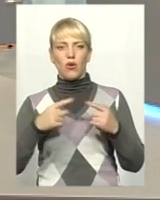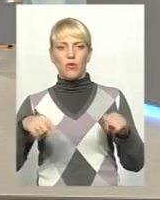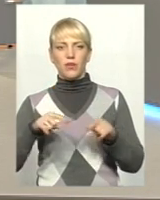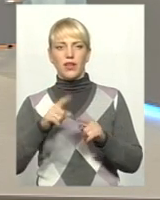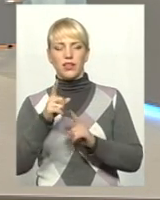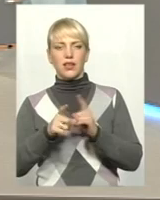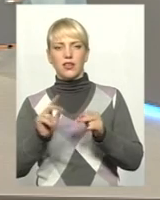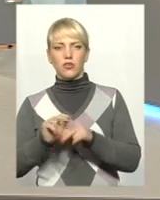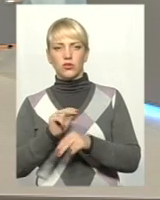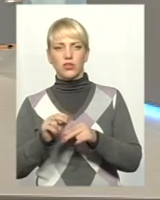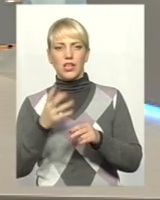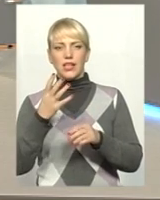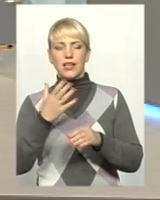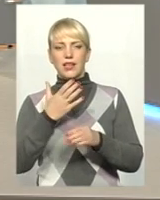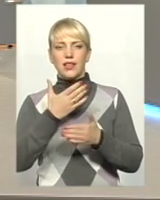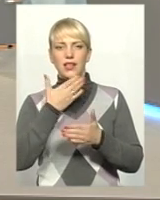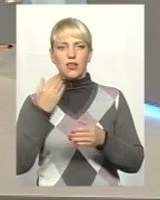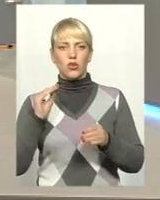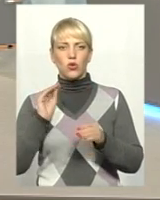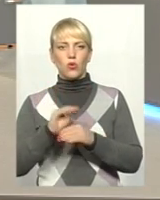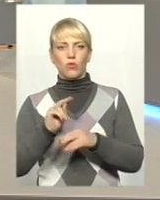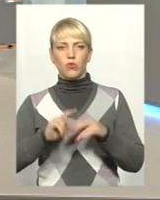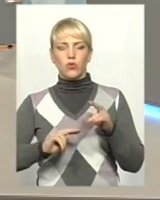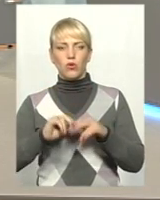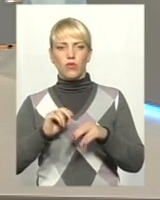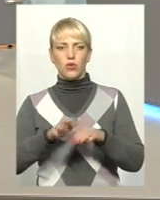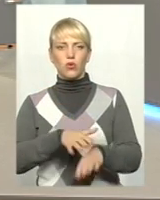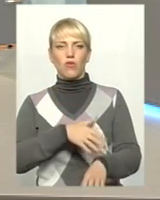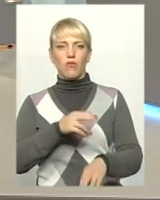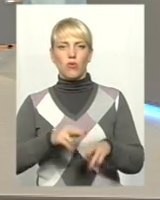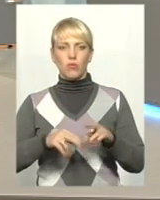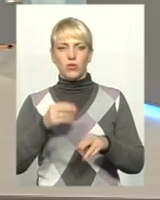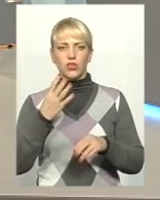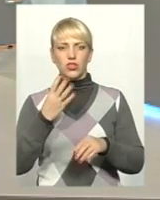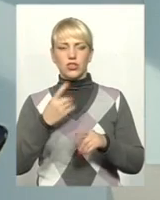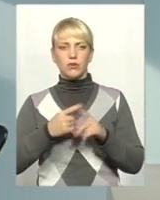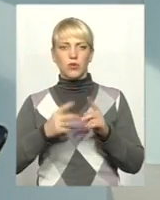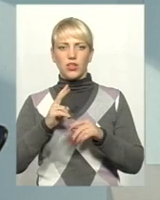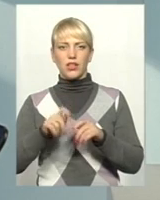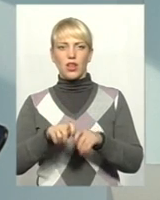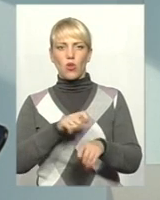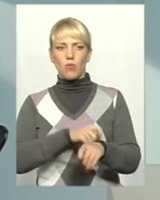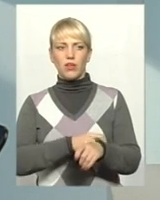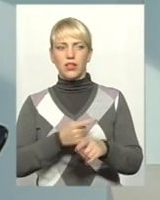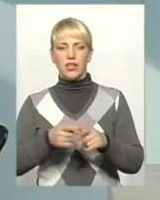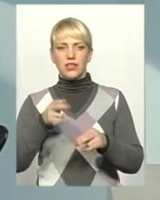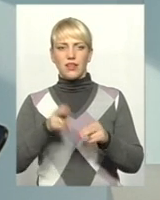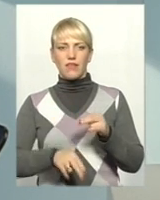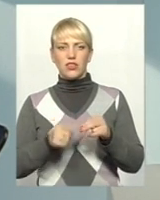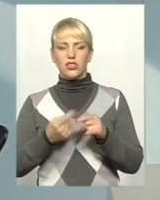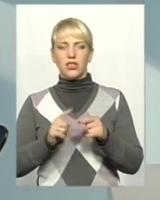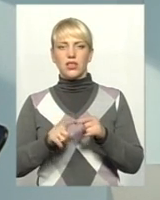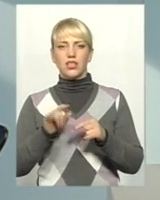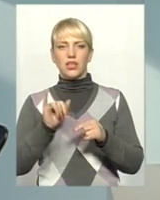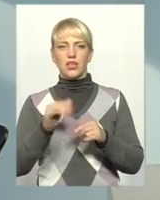реконструкції, це недобудована реконструкція Довгобуд 4,5 кілометра, завершення її, і плюс продовження